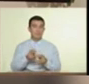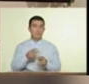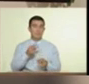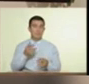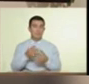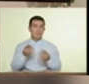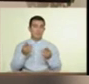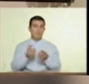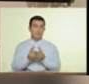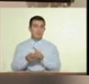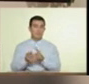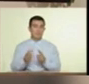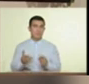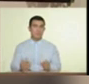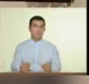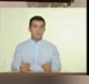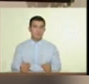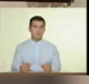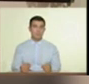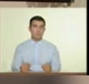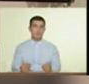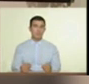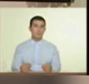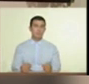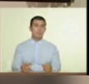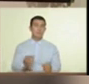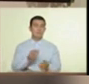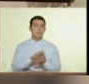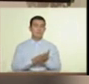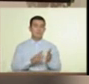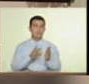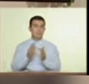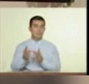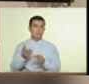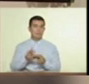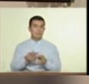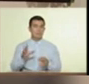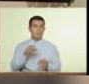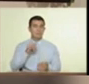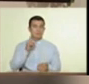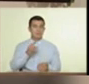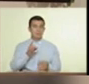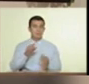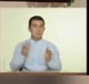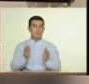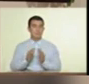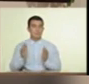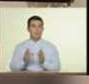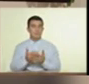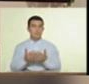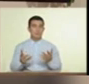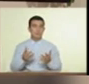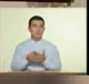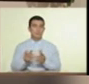soddaroq ko'rinishga keladi. Qolganini o'zingiz bilasiz, ya'ni noma'lum kamayuvchini topishdan